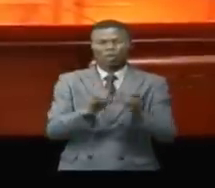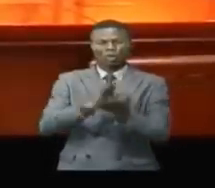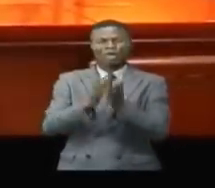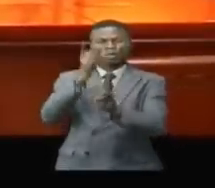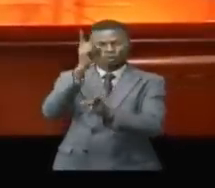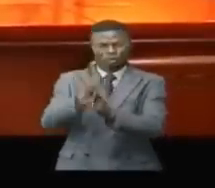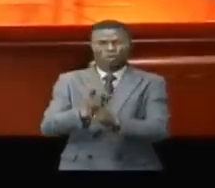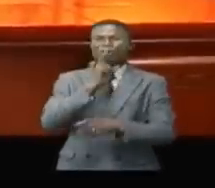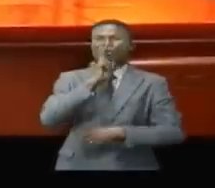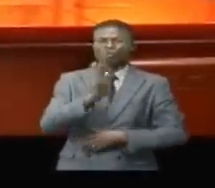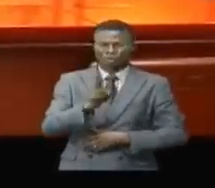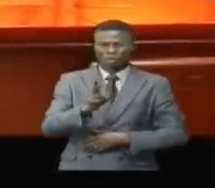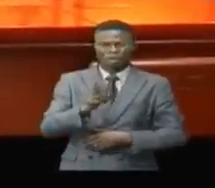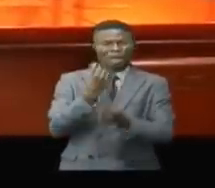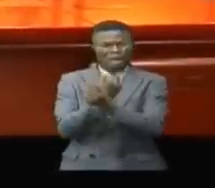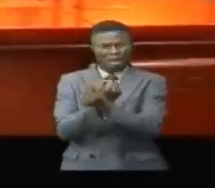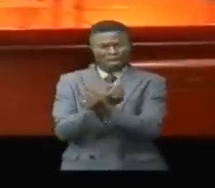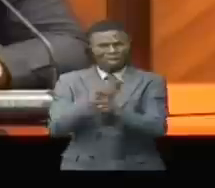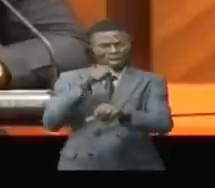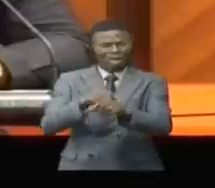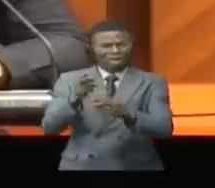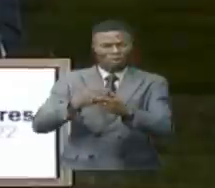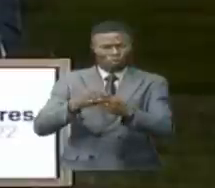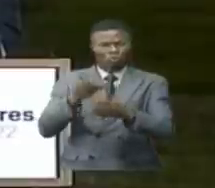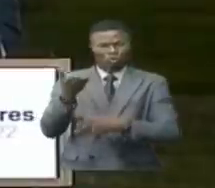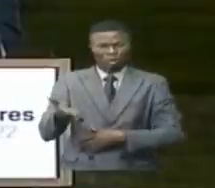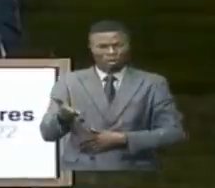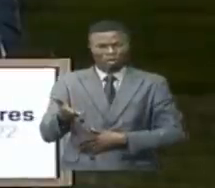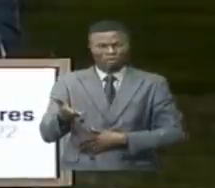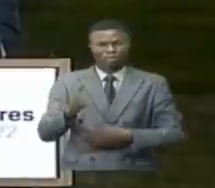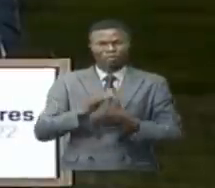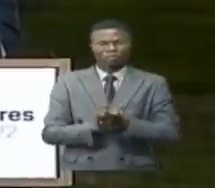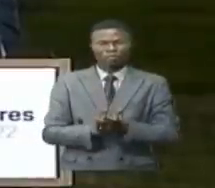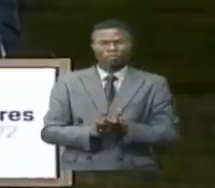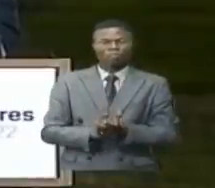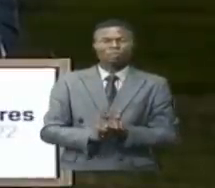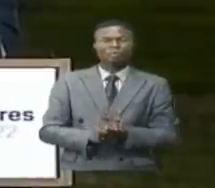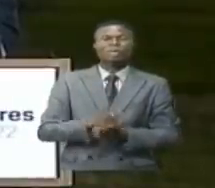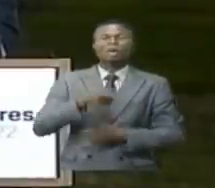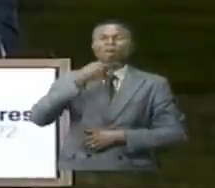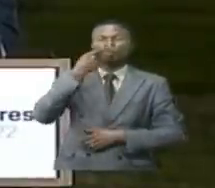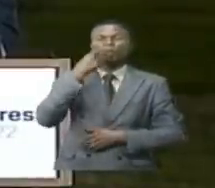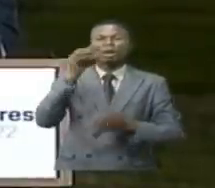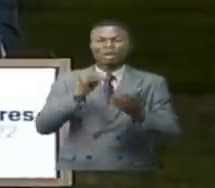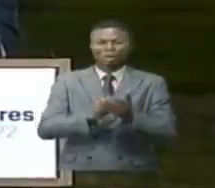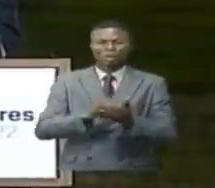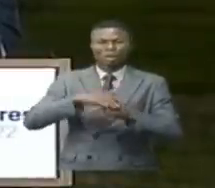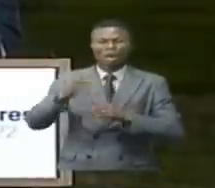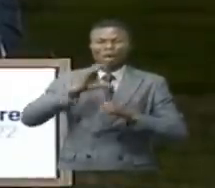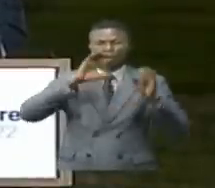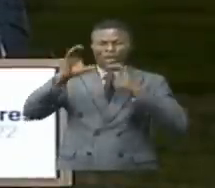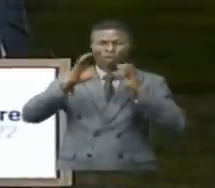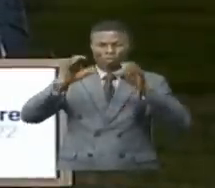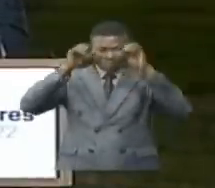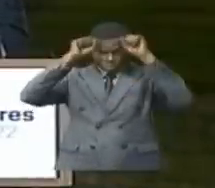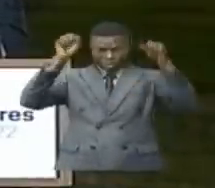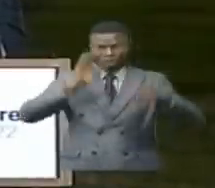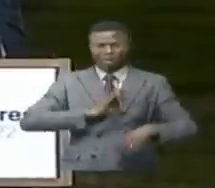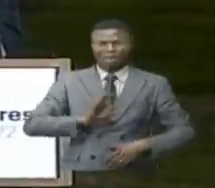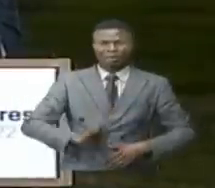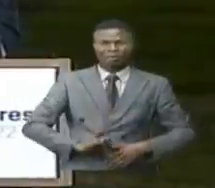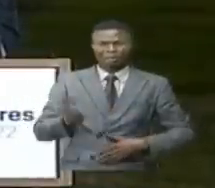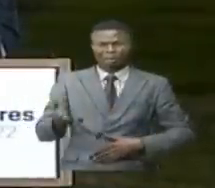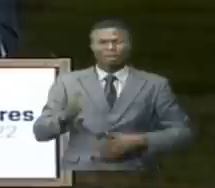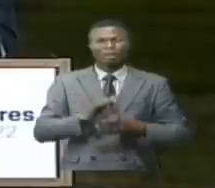susvisée dans l'observance des délais prescrits. Intervenant à la suite de la communication du président de la